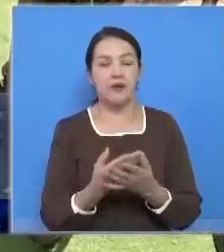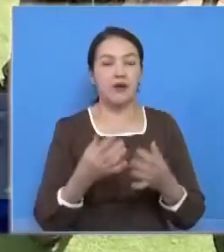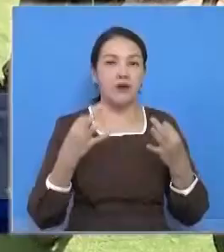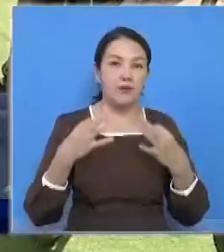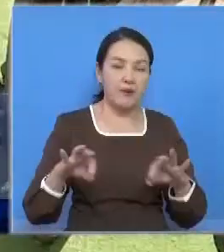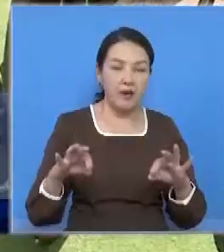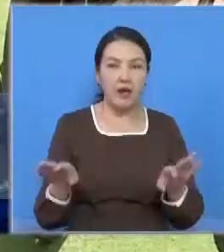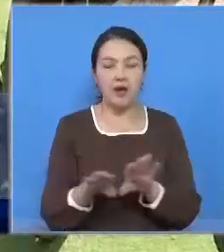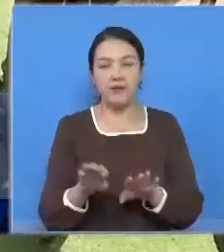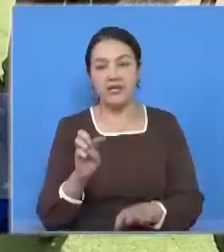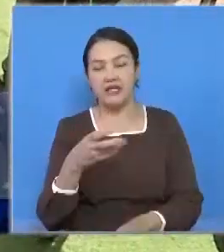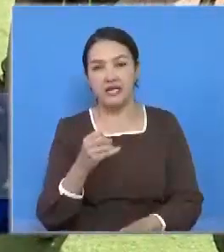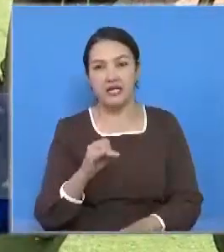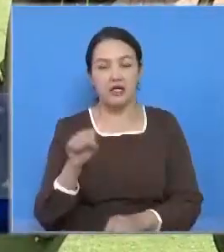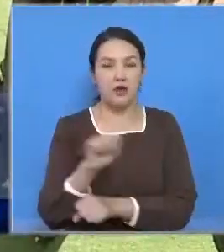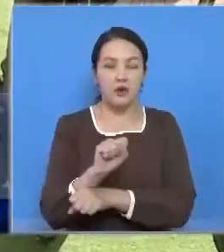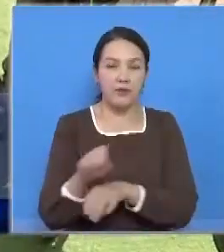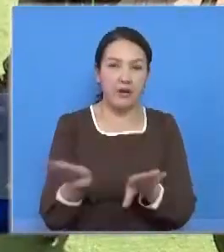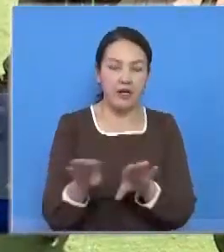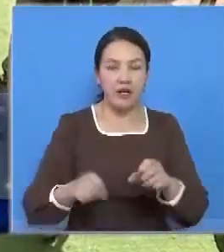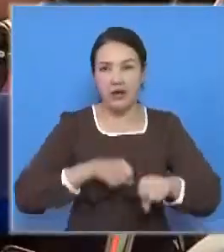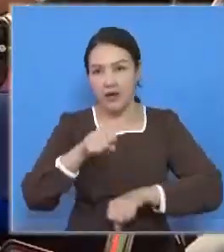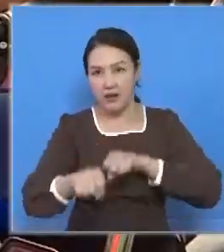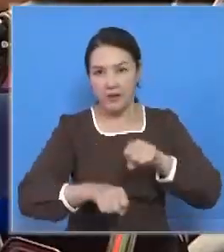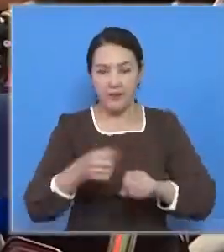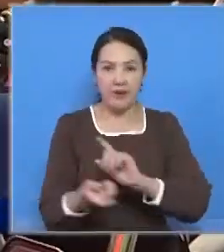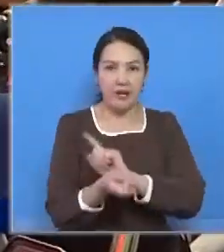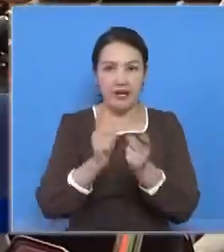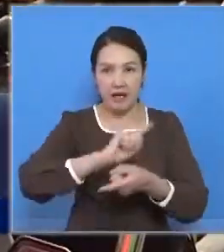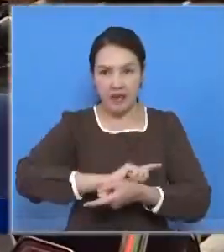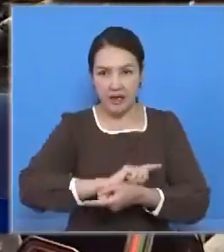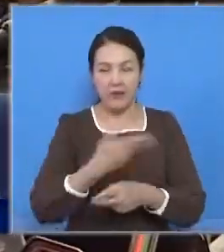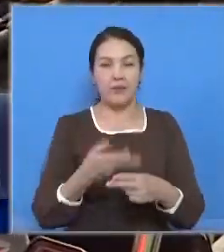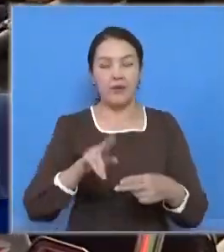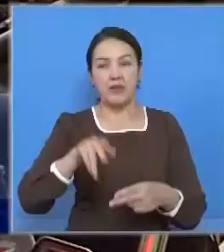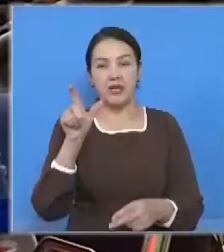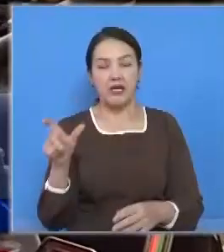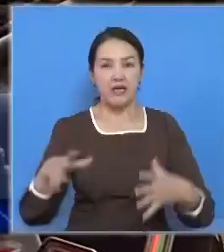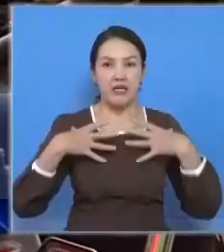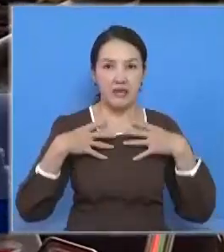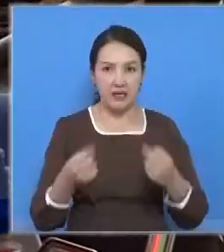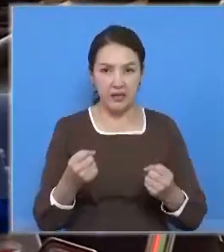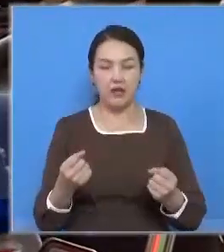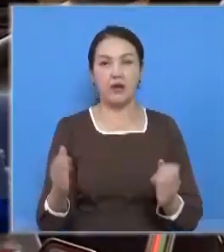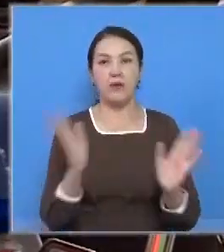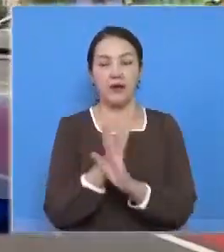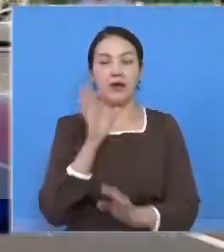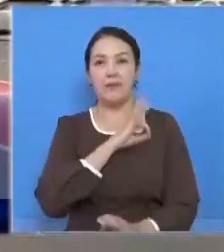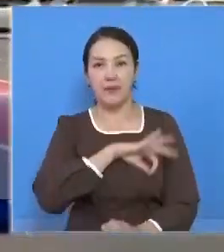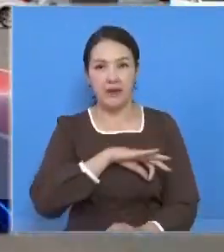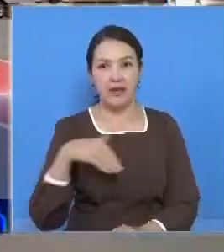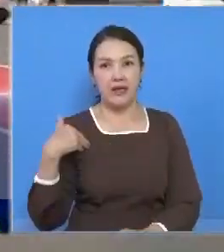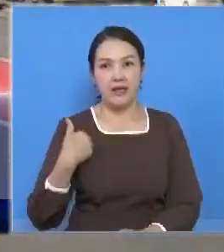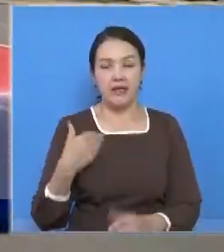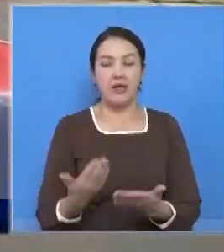еркіндік. Нидерланд елінде көліктің бұл түрімен жүру өмір салтына айналып кеткен. Бұл адам денсаулығына да, қоршаған ортаға да пайдалы.